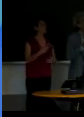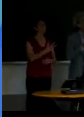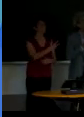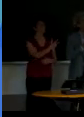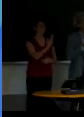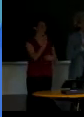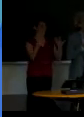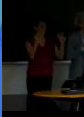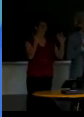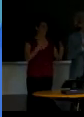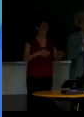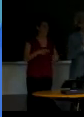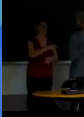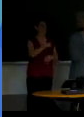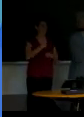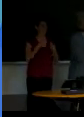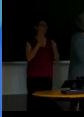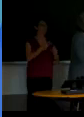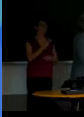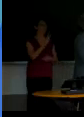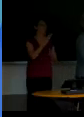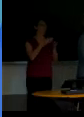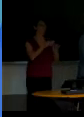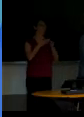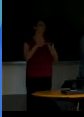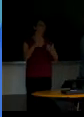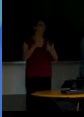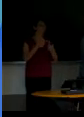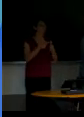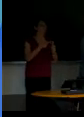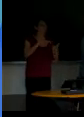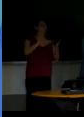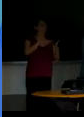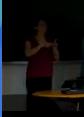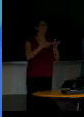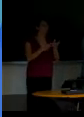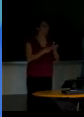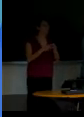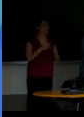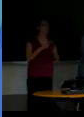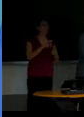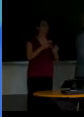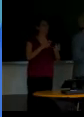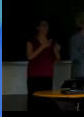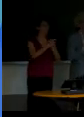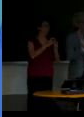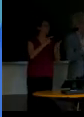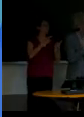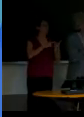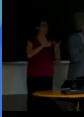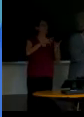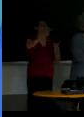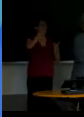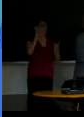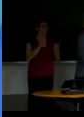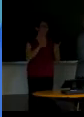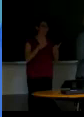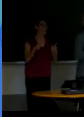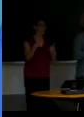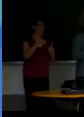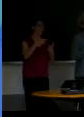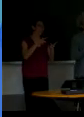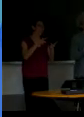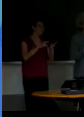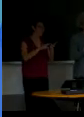come Collegio di Elettronica forniamo tre percorsi. Un percorso in Ingegneria delle Telecomunicazioni, uno in Ingegneria Elettronica per l'Industria dell'Innovazione e un percorso